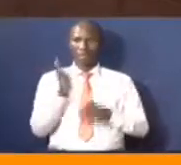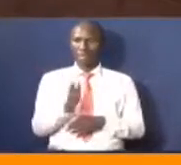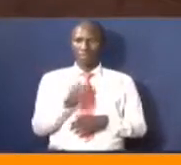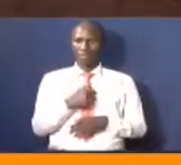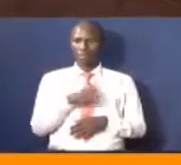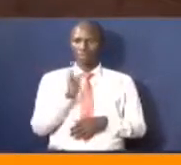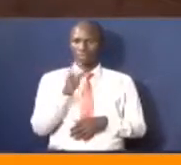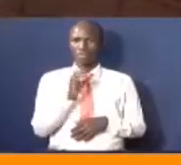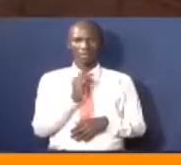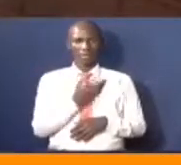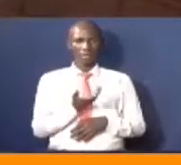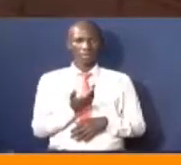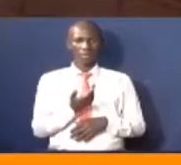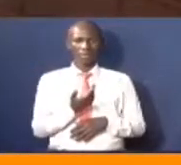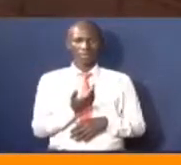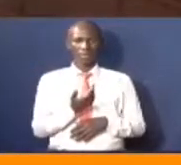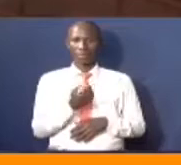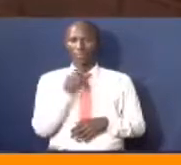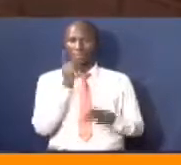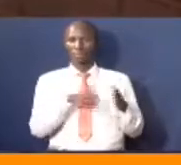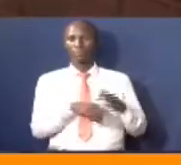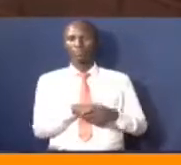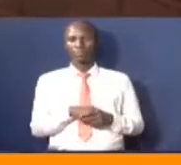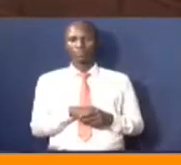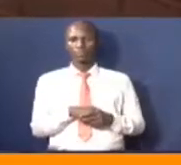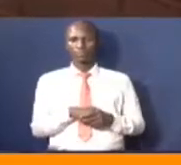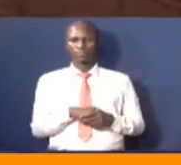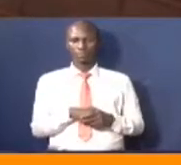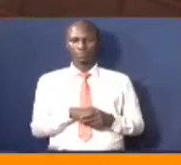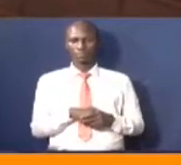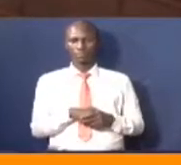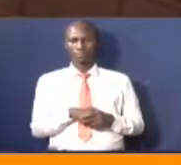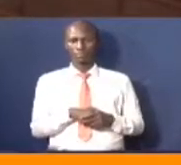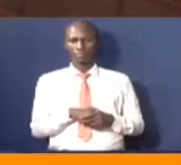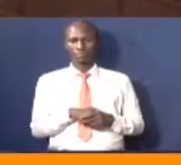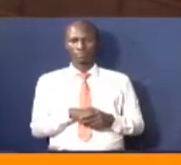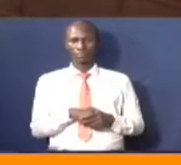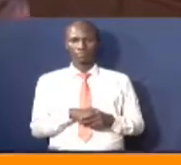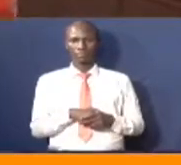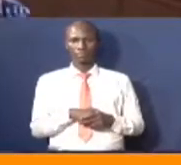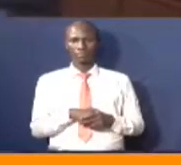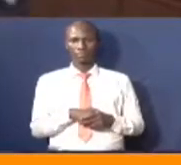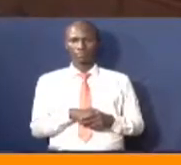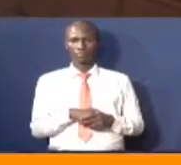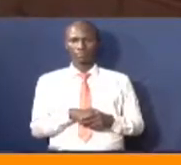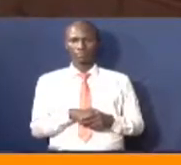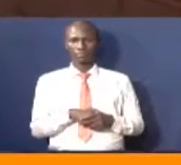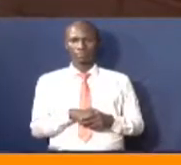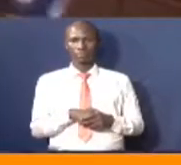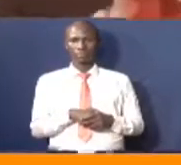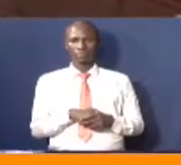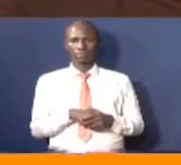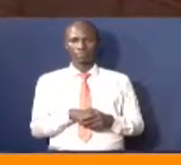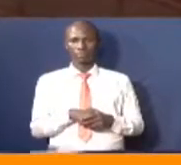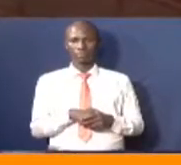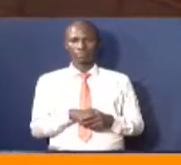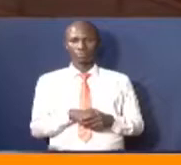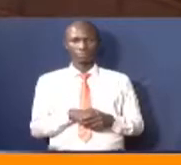mana hata kwe mwembita mwabezi au mwaboye mwete